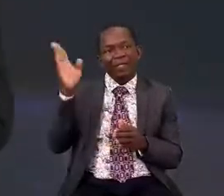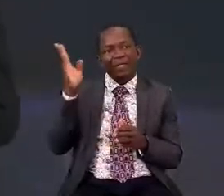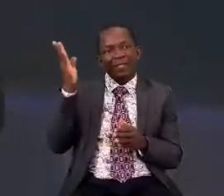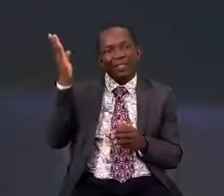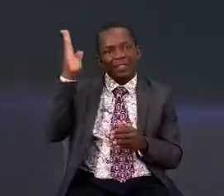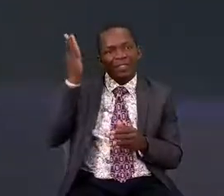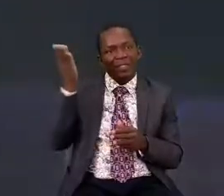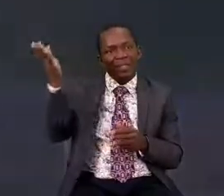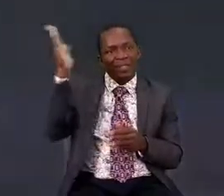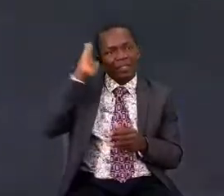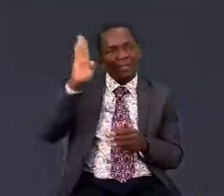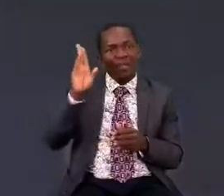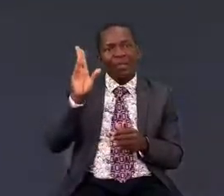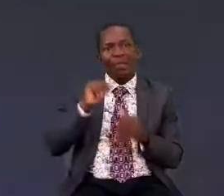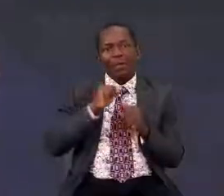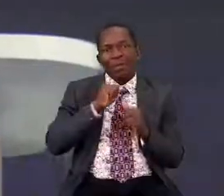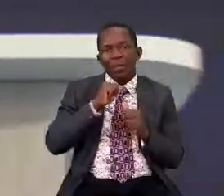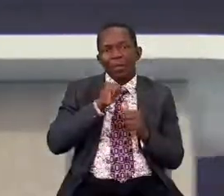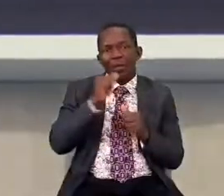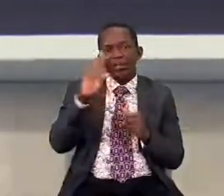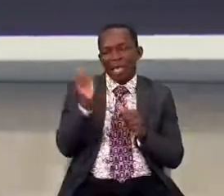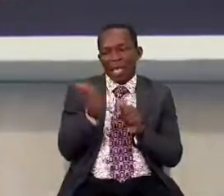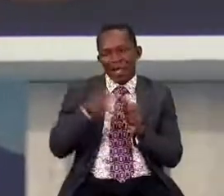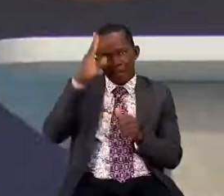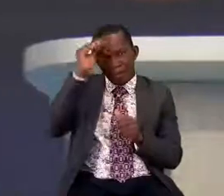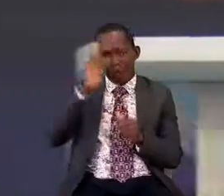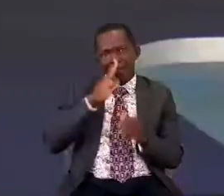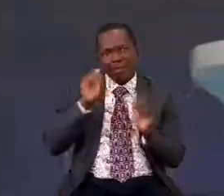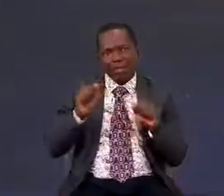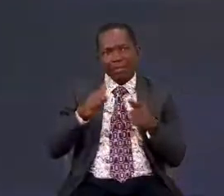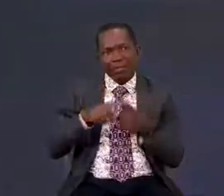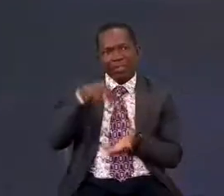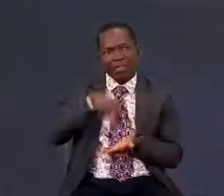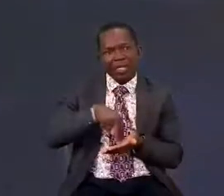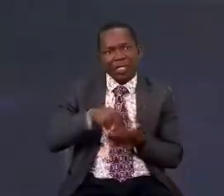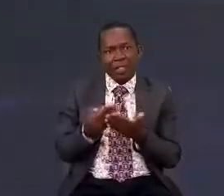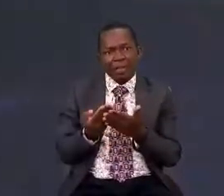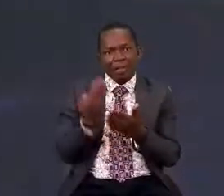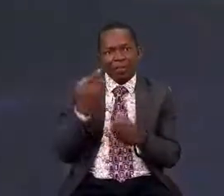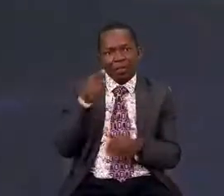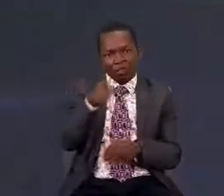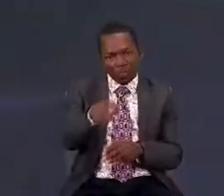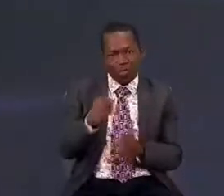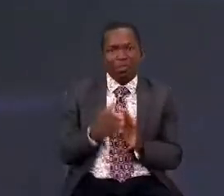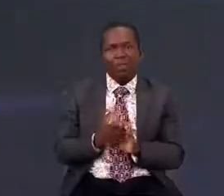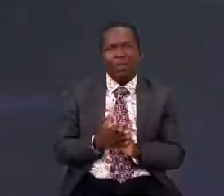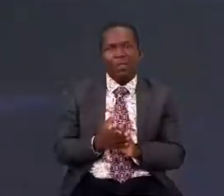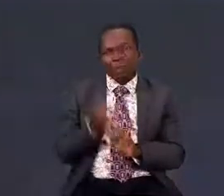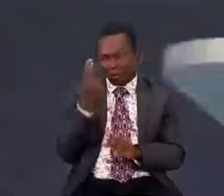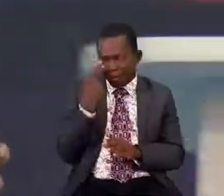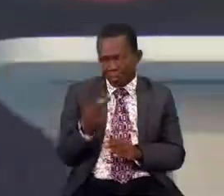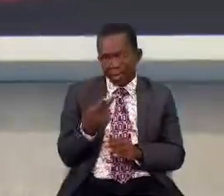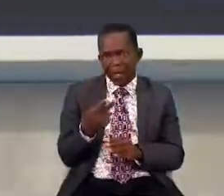nul ne tiendra devant toi. Vous voyez, quand les gens ont peur, les gens comme eux-mêmes,